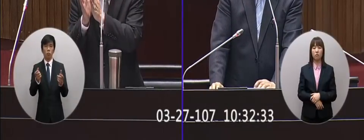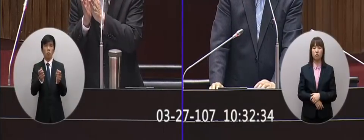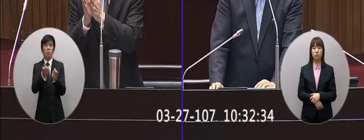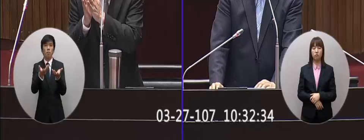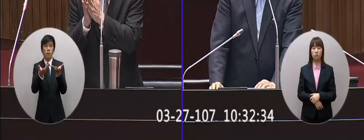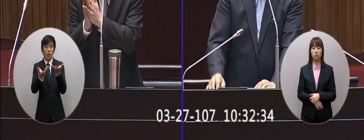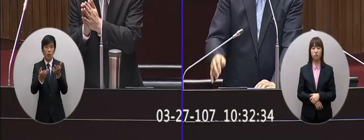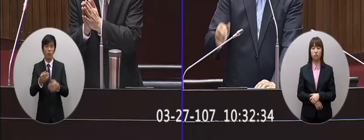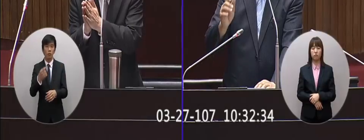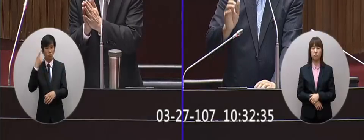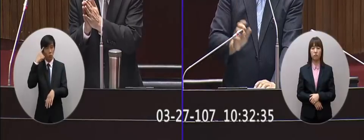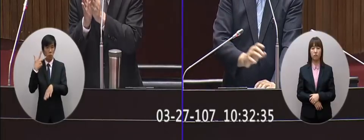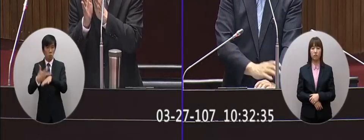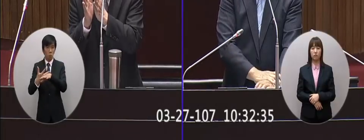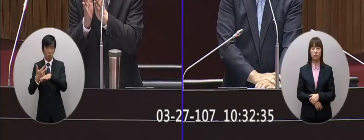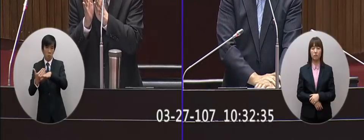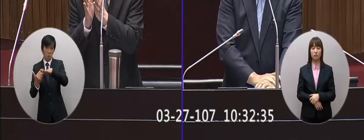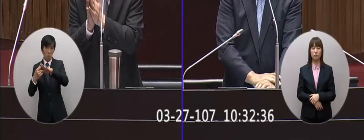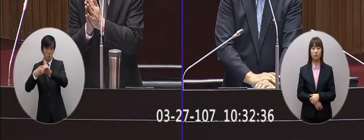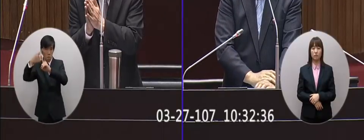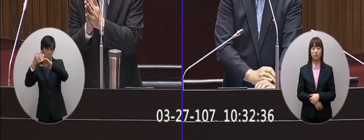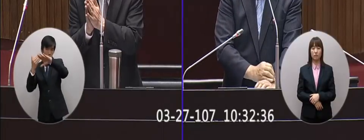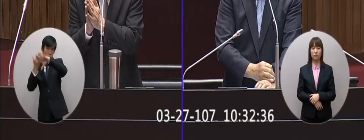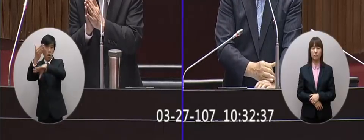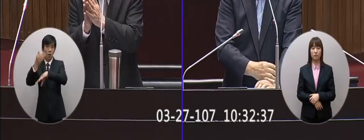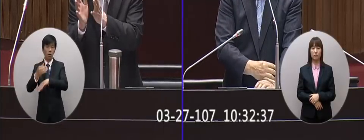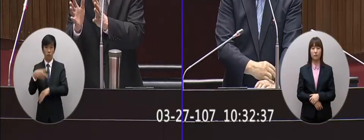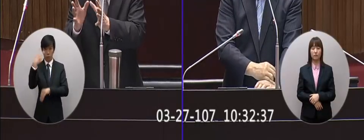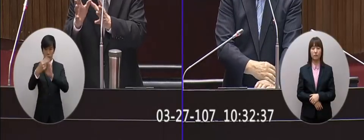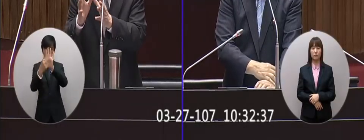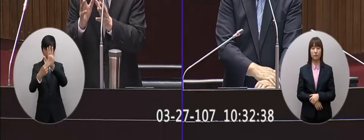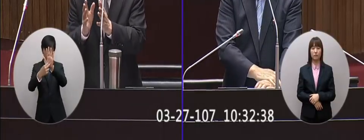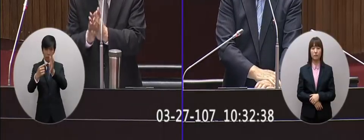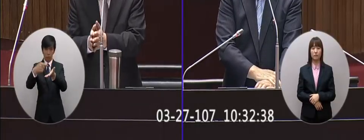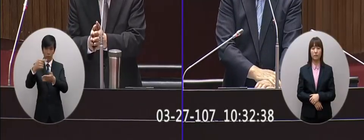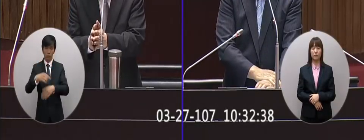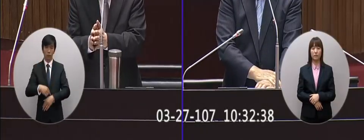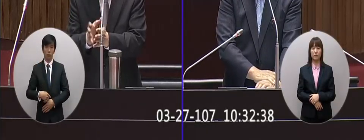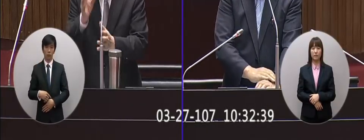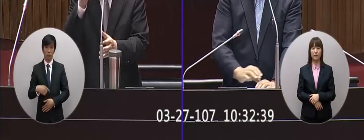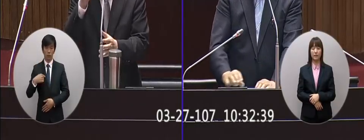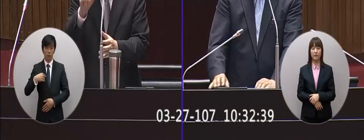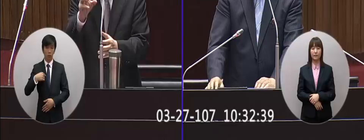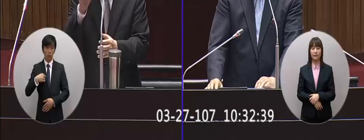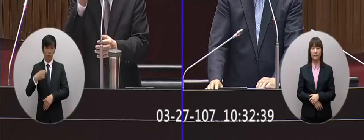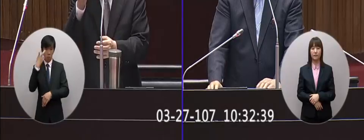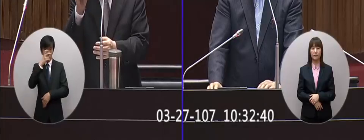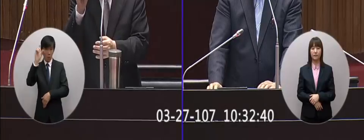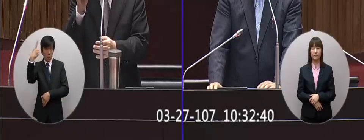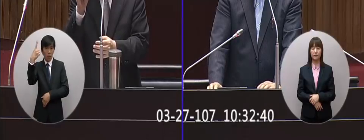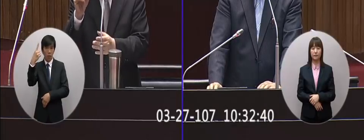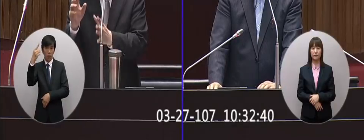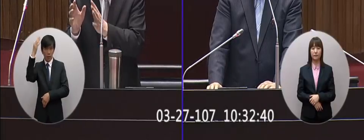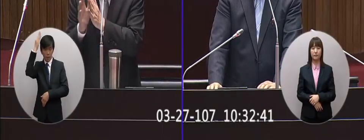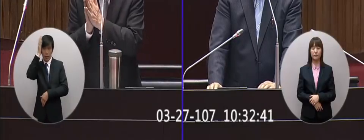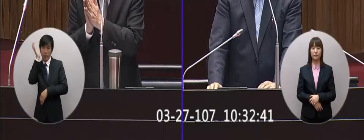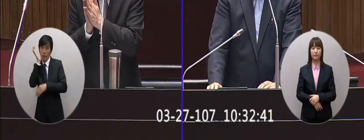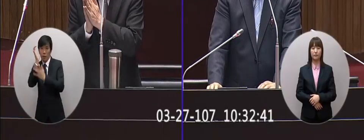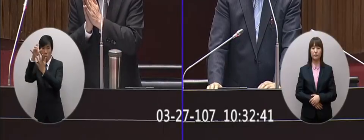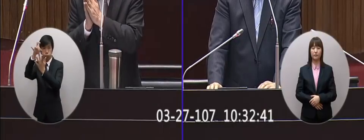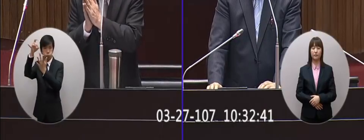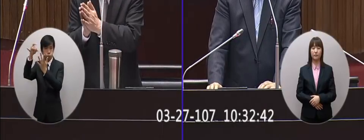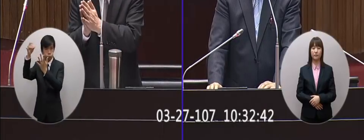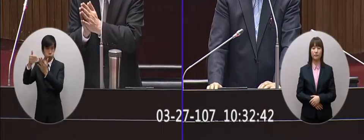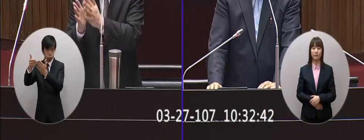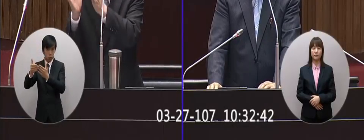了。我说超超临界，我再跟廖委报告一遍，就是说我们从源头就是煤炭的选取，然后